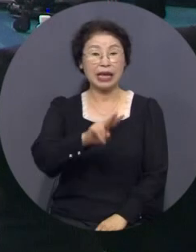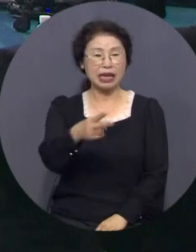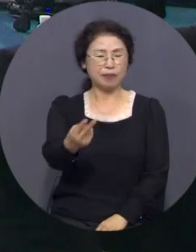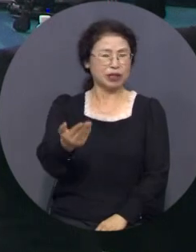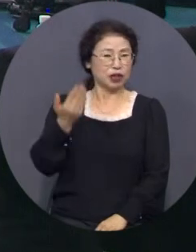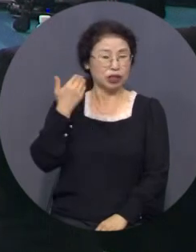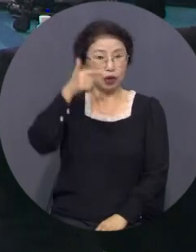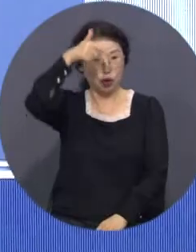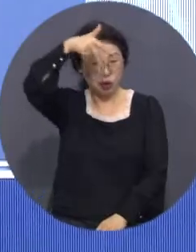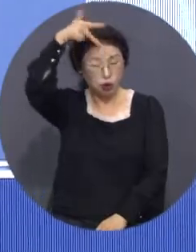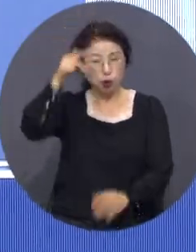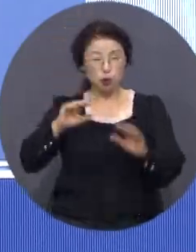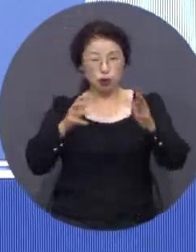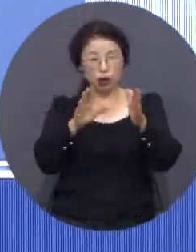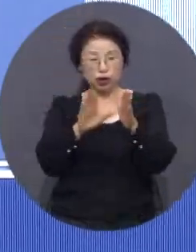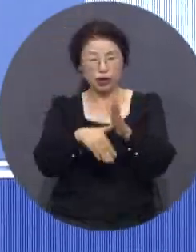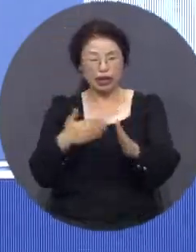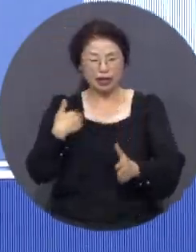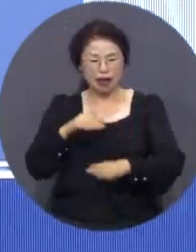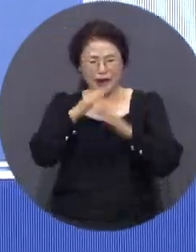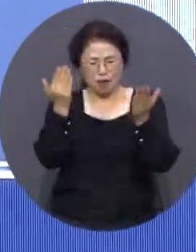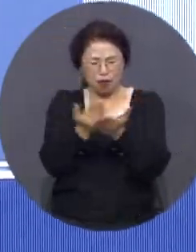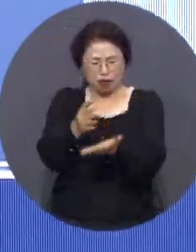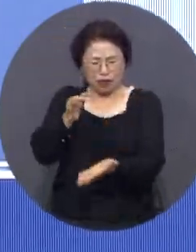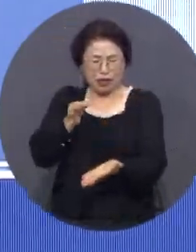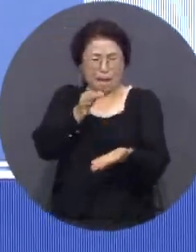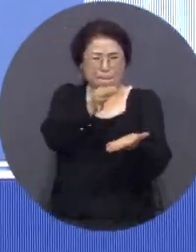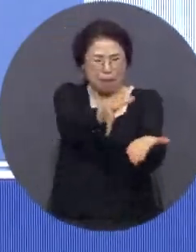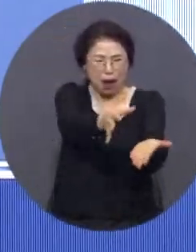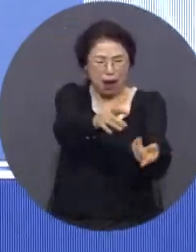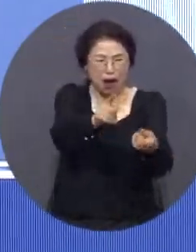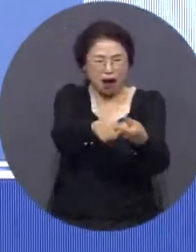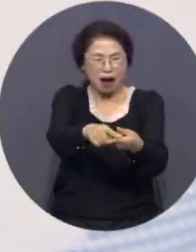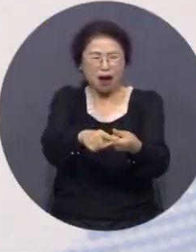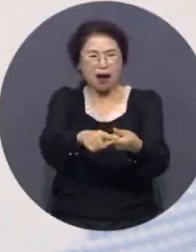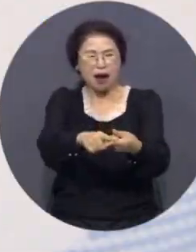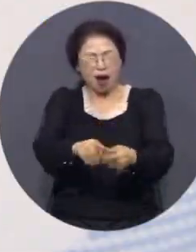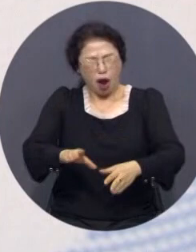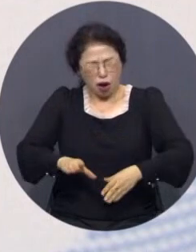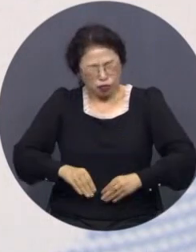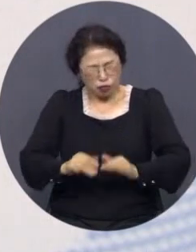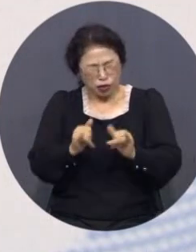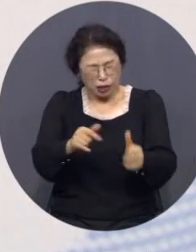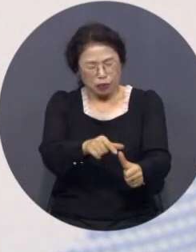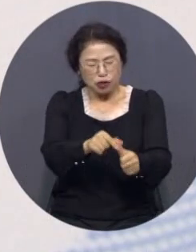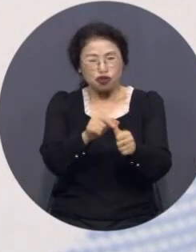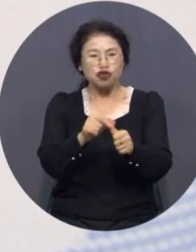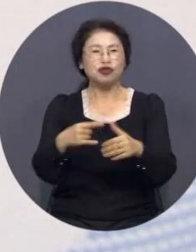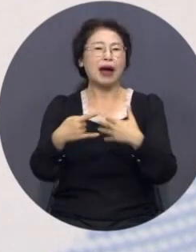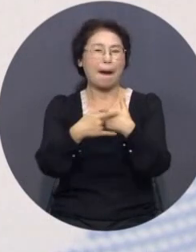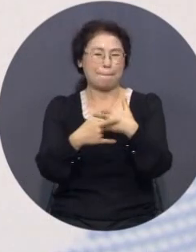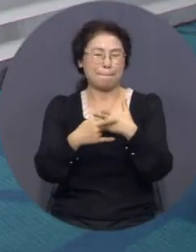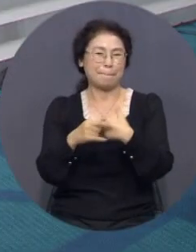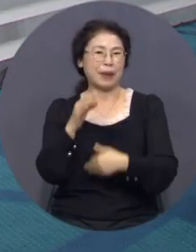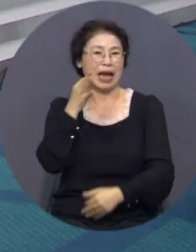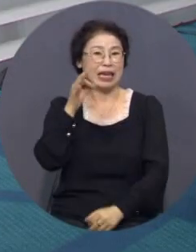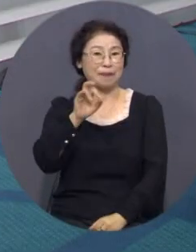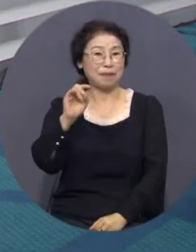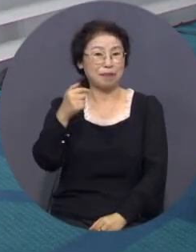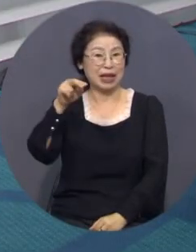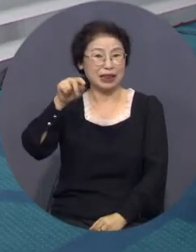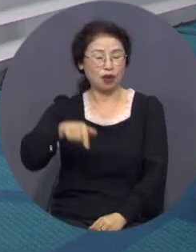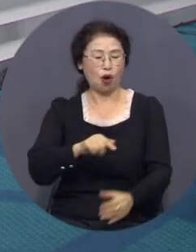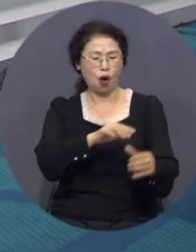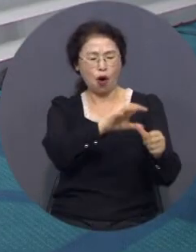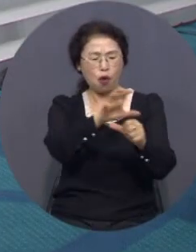전 조선시대에 자신의 전 재산을 털어 굶주린 백성을 구한 의녀 김만덕. 코로나 팬데믹 이후